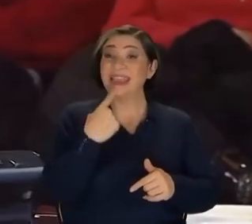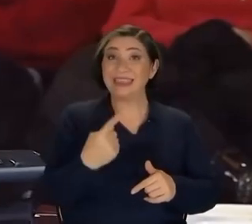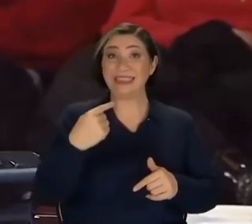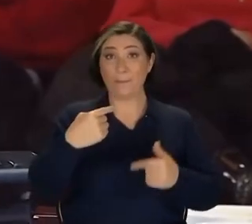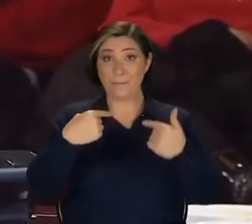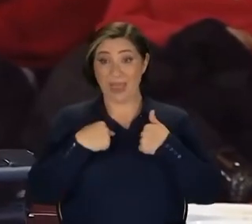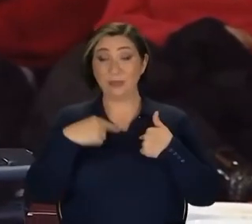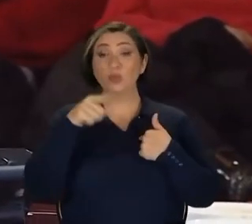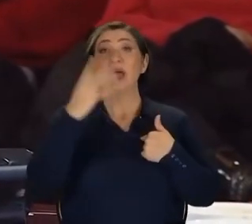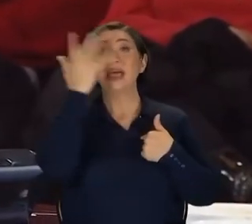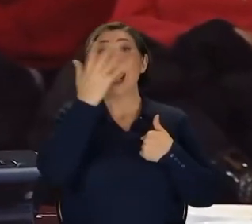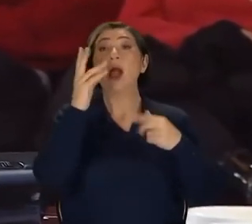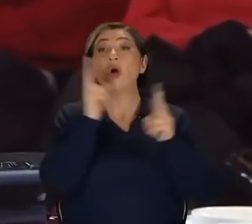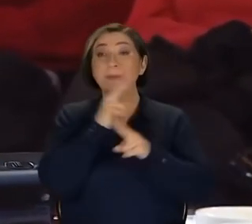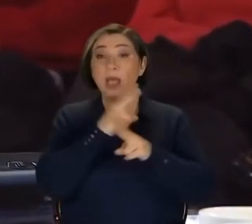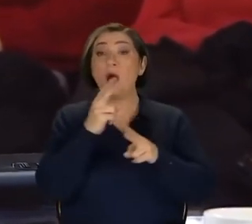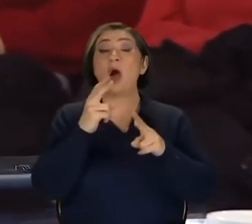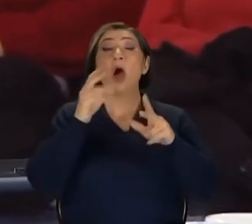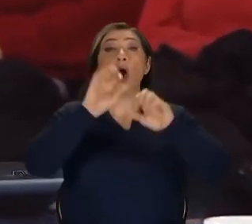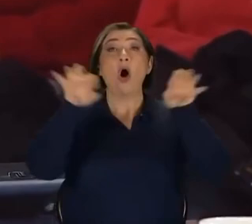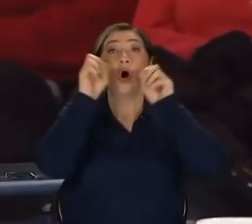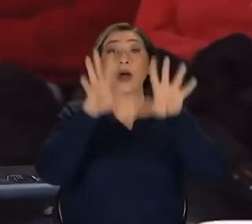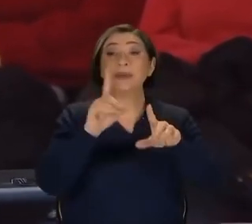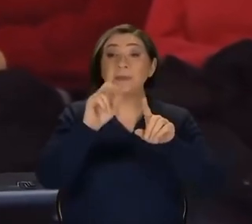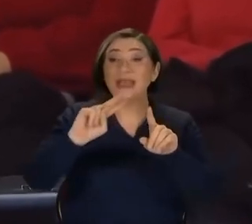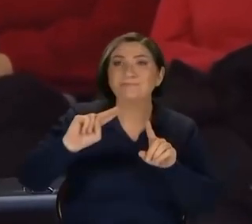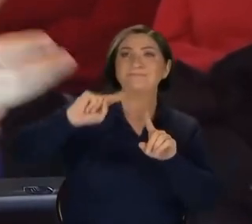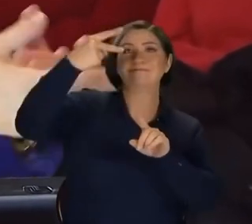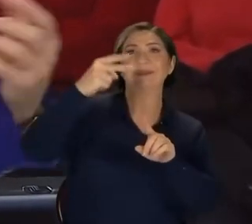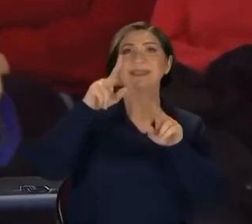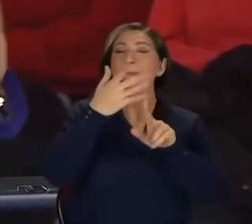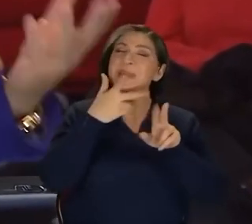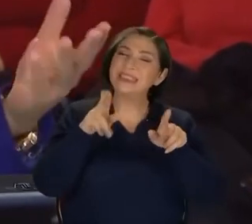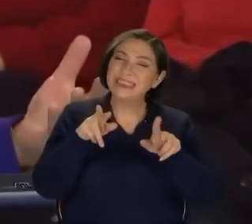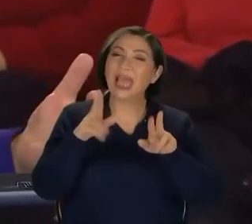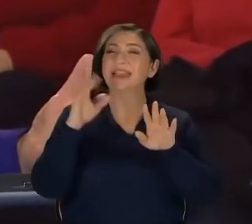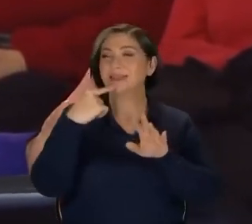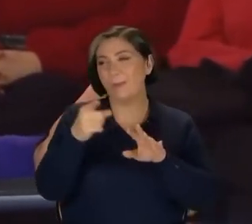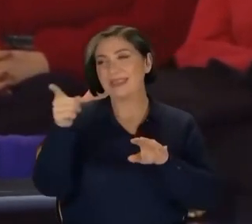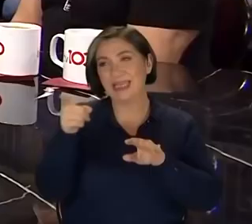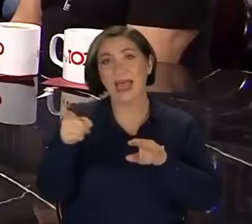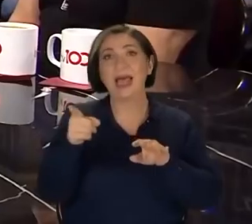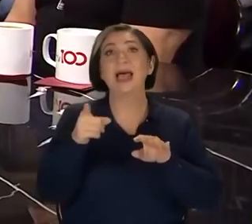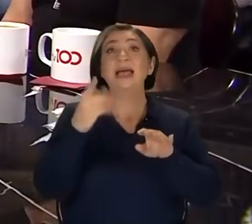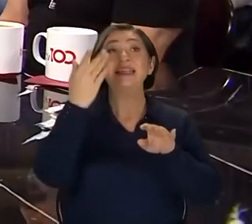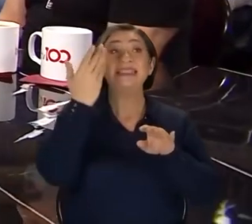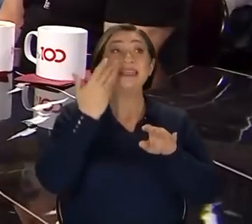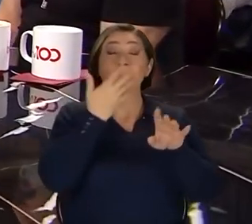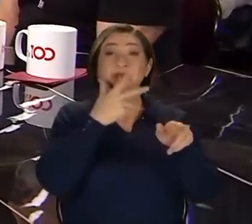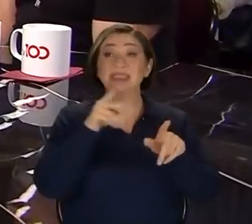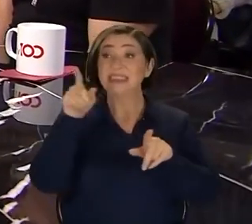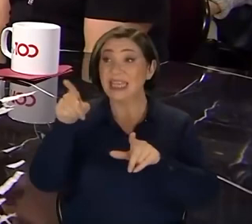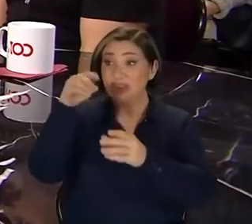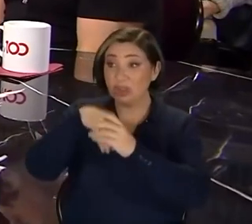ki ben bu kara komikleri Hokkabaz'ın bir ilerisi gibi ona benzeyen. Tabii senin için benzeyen demek, seyirciye benzeyen diyorsun ama